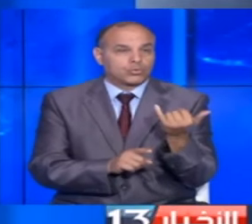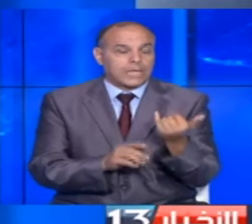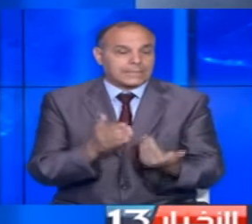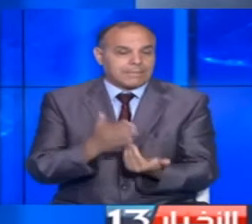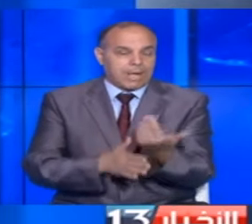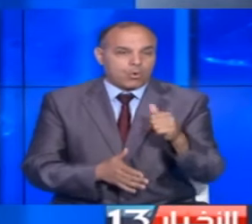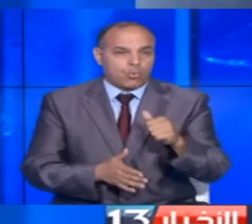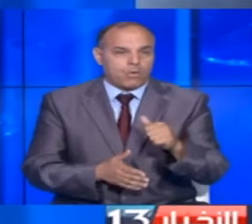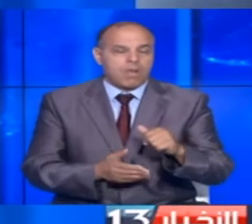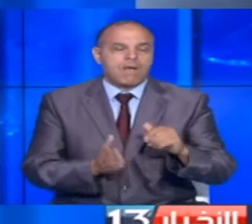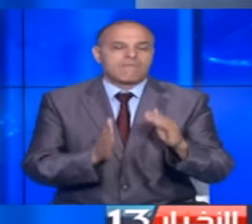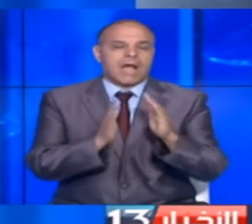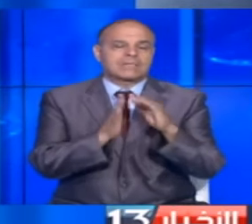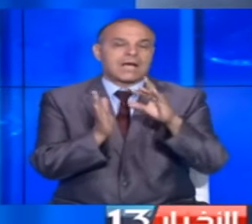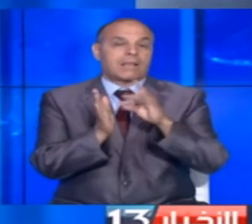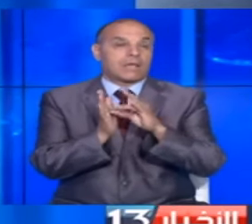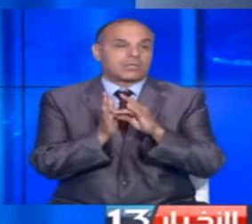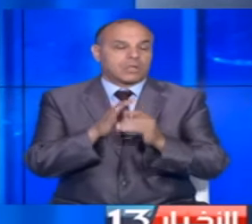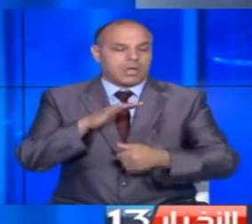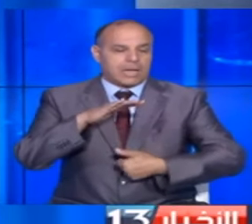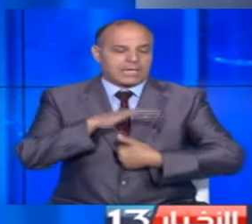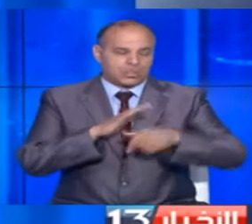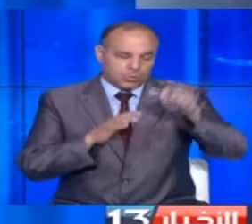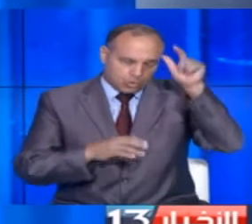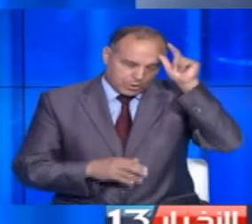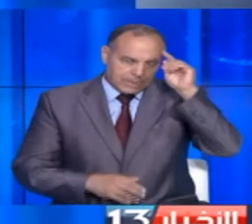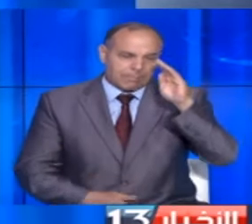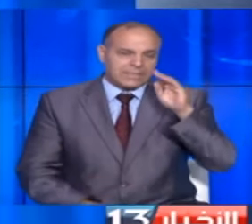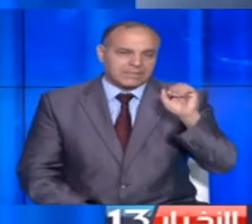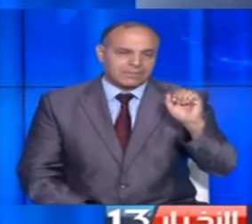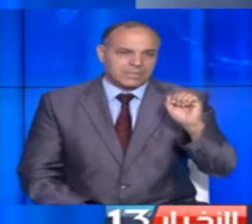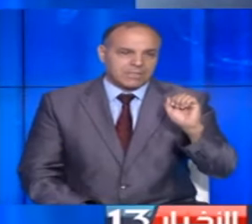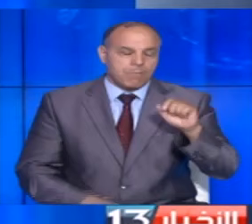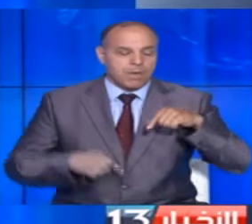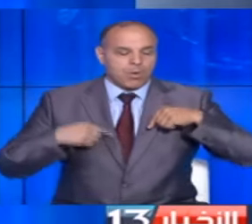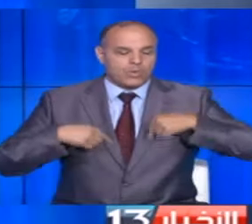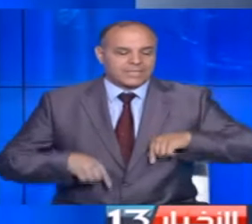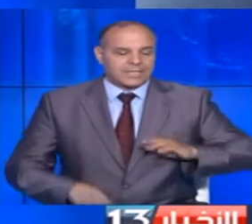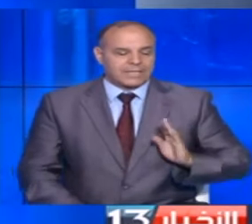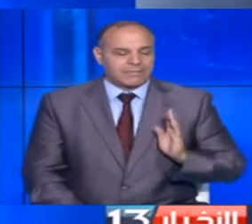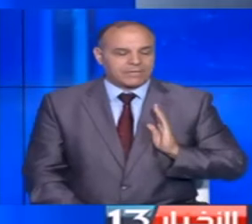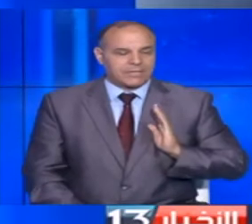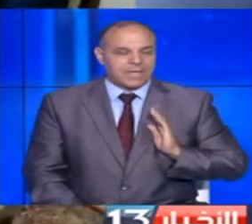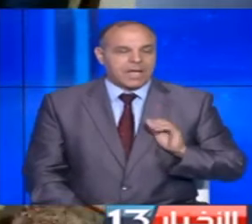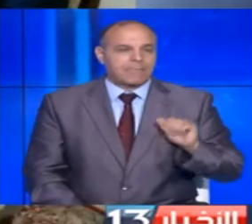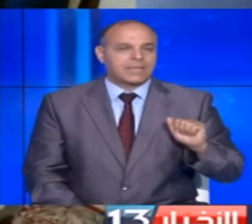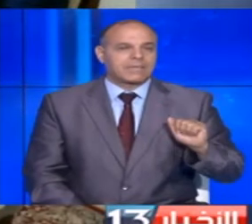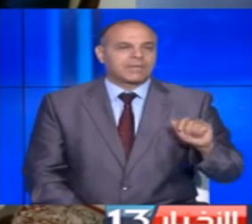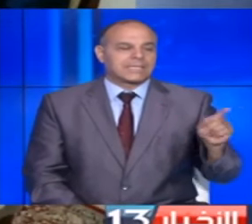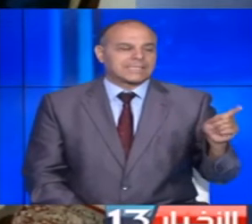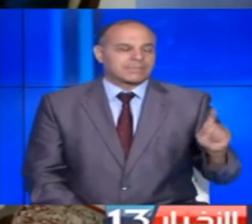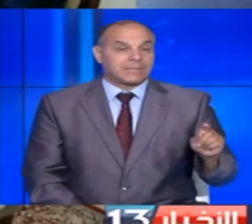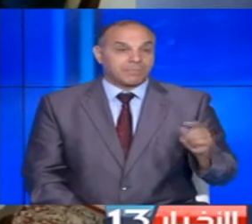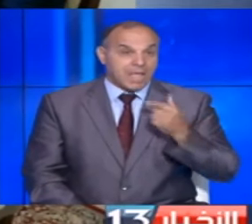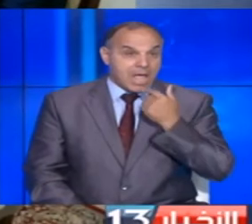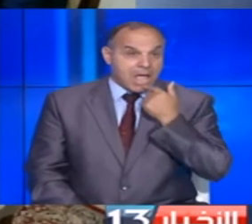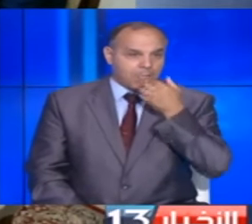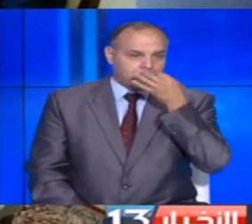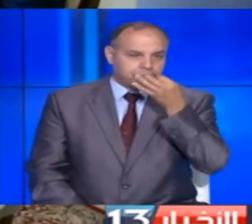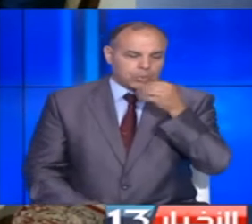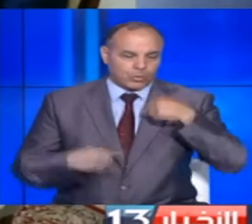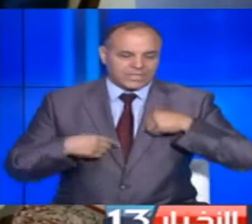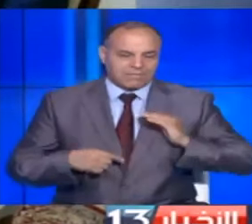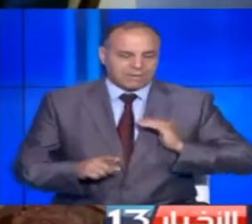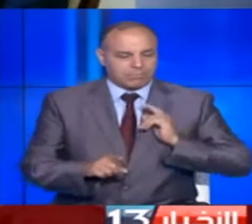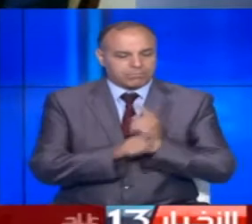اليوم بقصر قرطاج رئيس الجمهوريه الباجي قائد السبسي بوزير الدفاع الوطني عبد الكريم الزبيدي وصرح الزبيدي ان